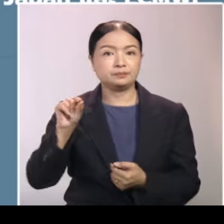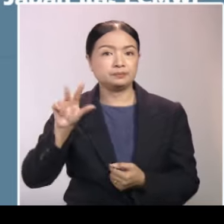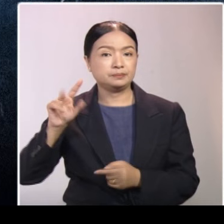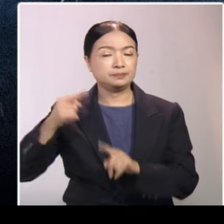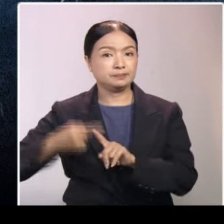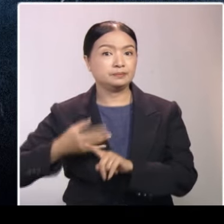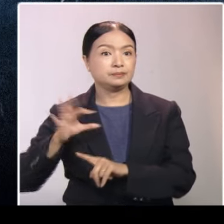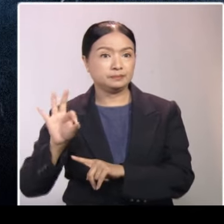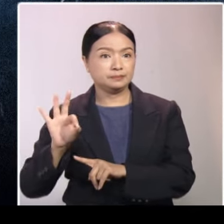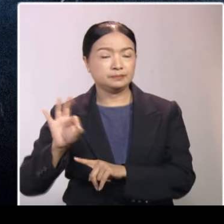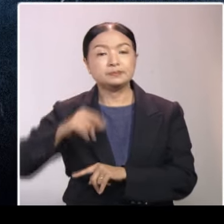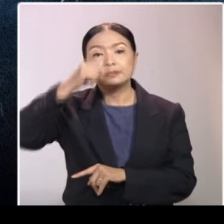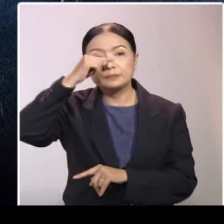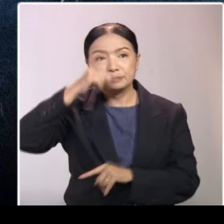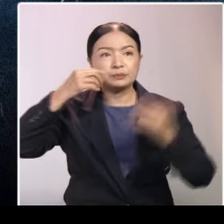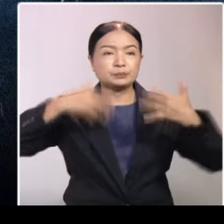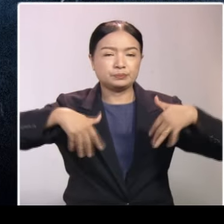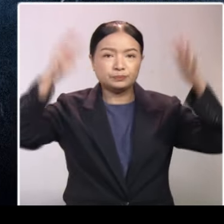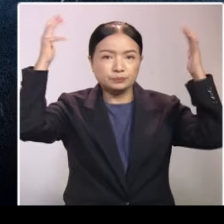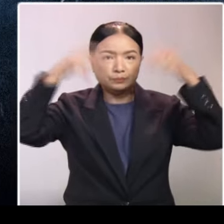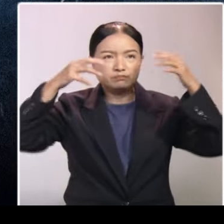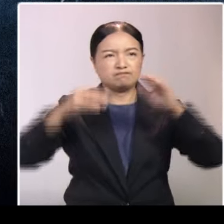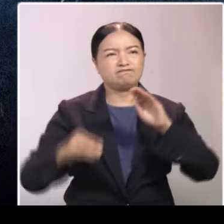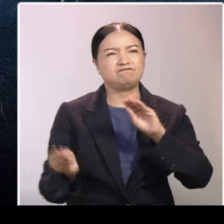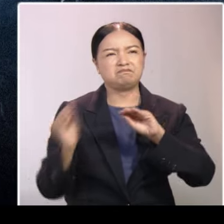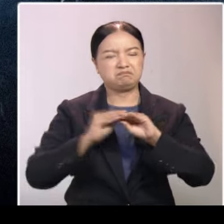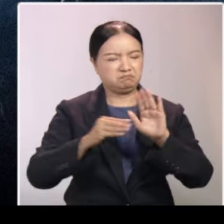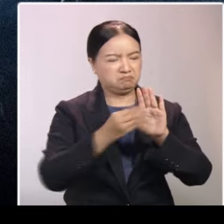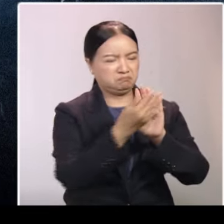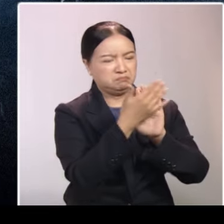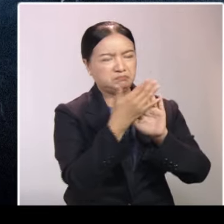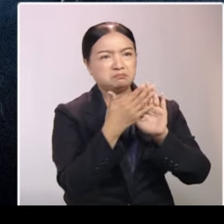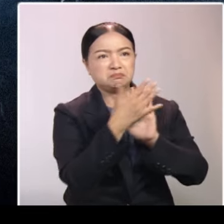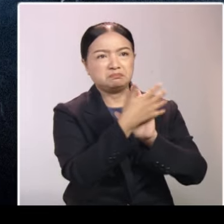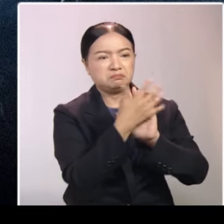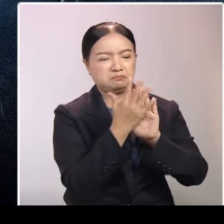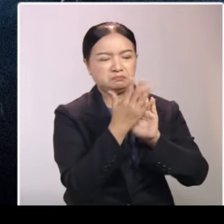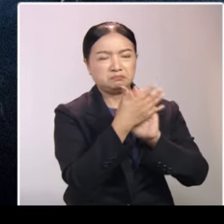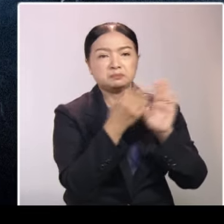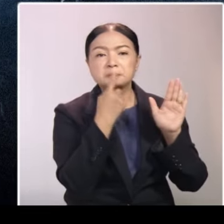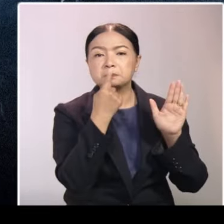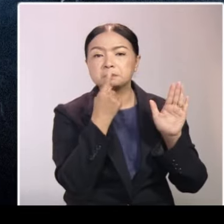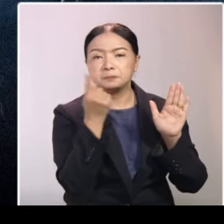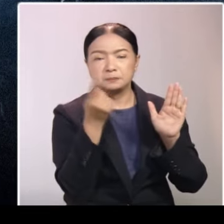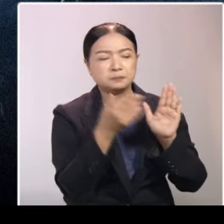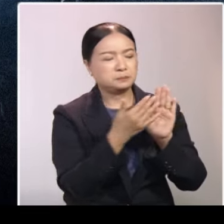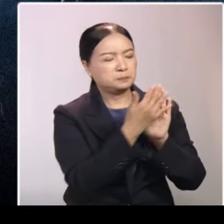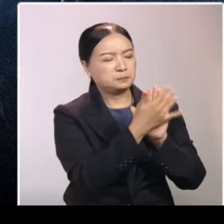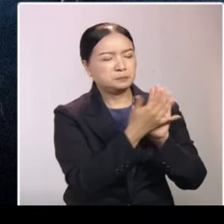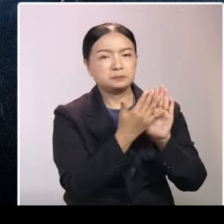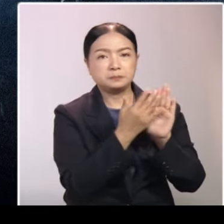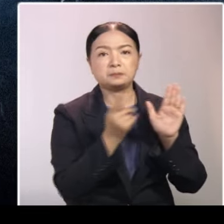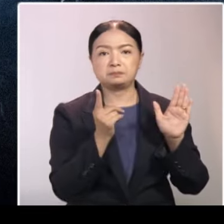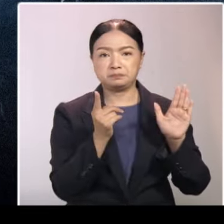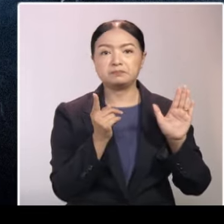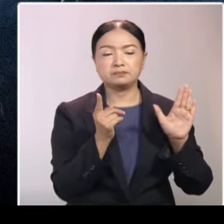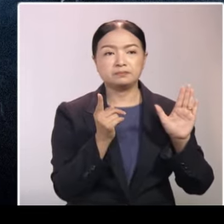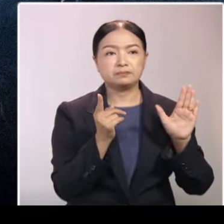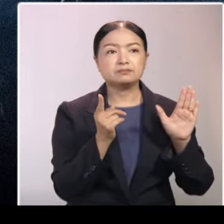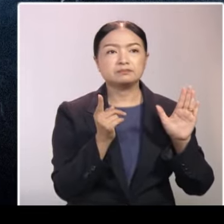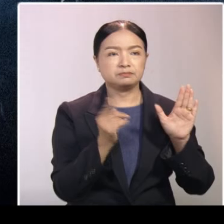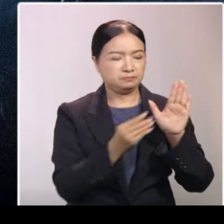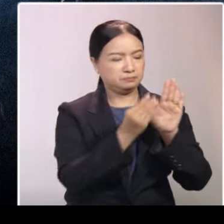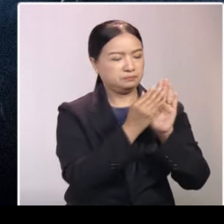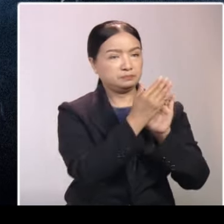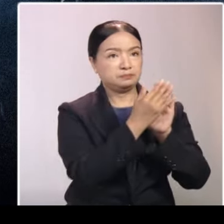กันยายนไทยเราจะมีฝนตกเพิ่มขึ้นทุกภาคเลยค่ะโดยเฉพาะภาคตะวันออกเฉียงเหนือฝนตกเป็นบริเวณกว้างทั้งที่เป็น